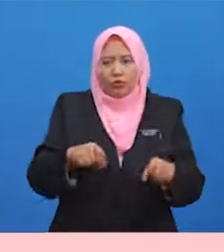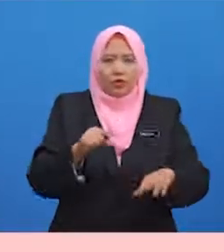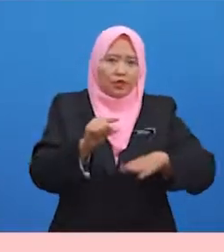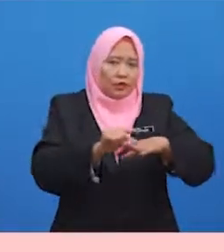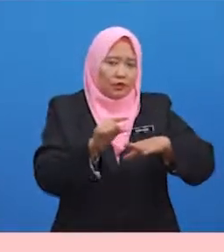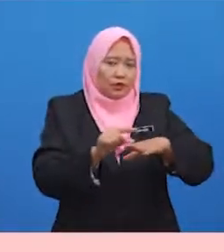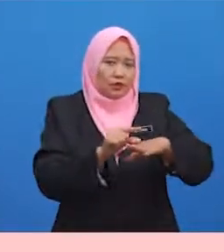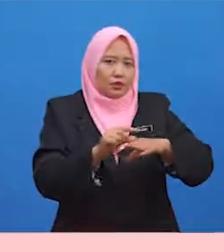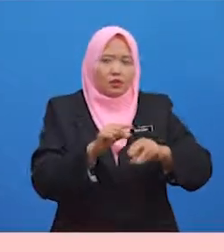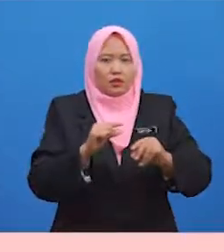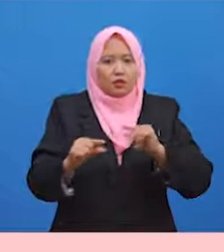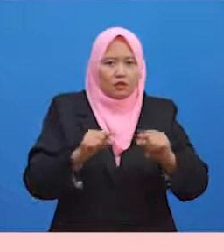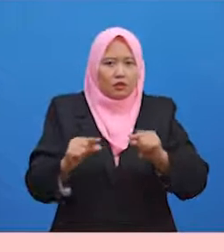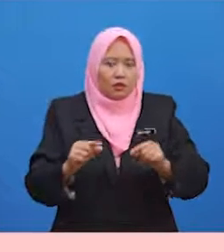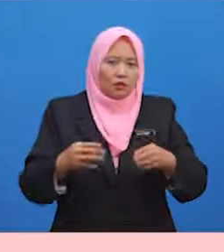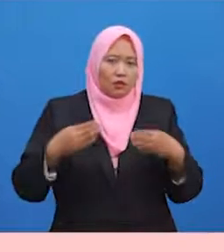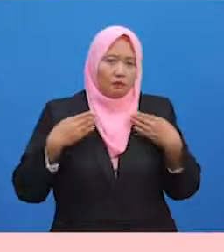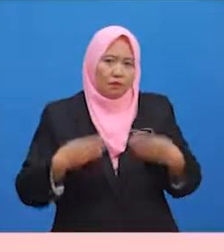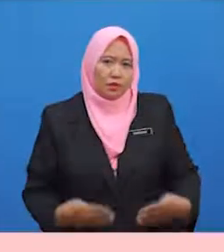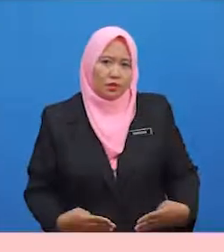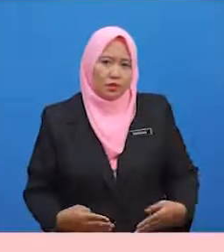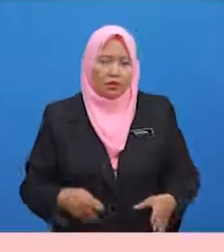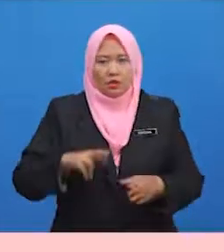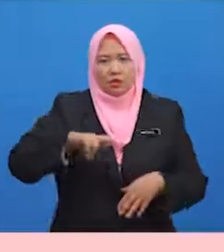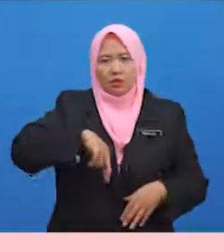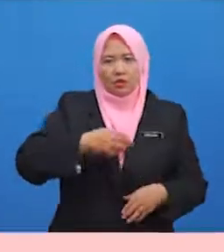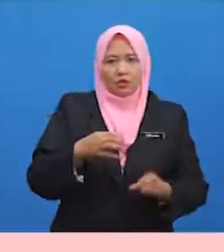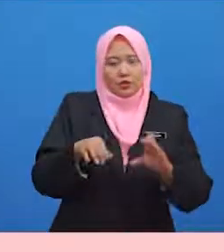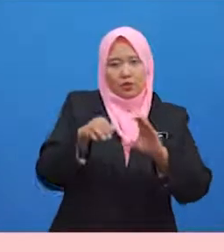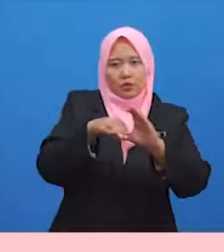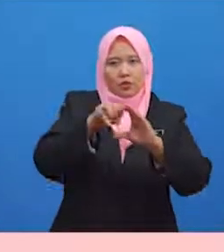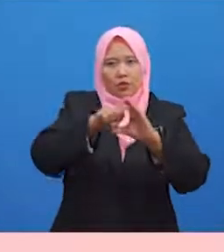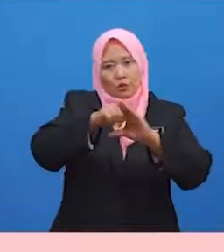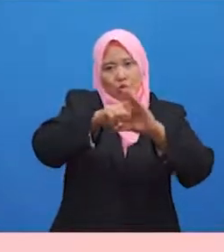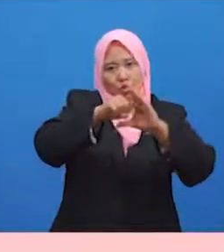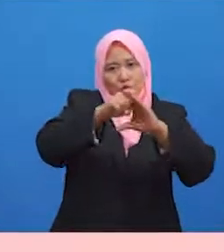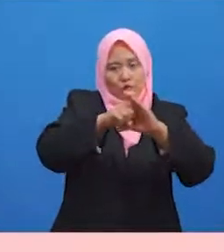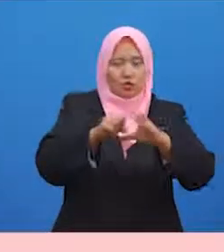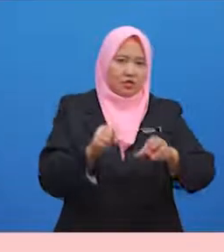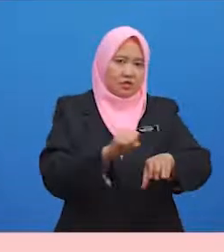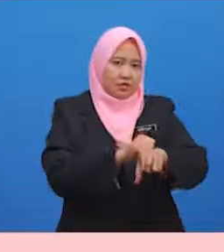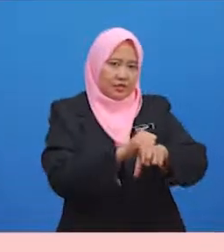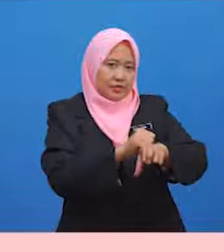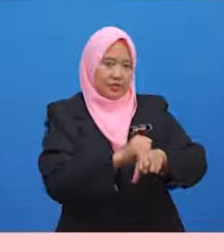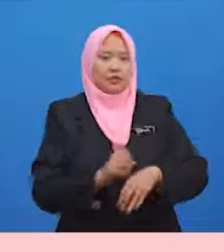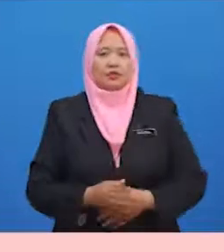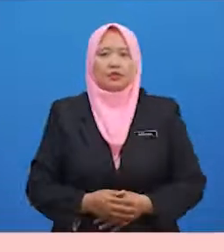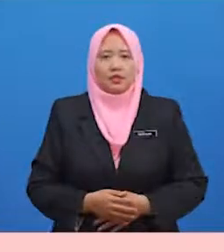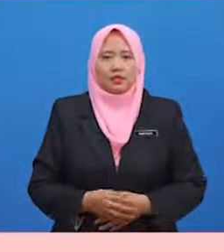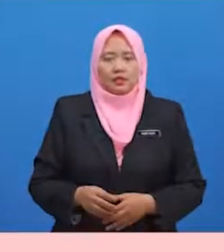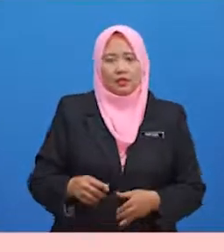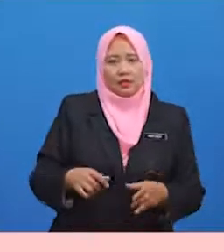anggota badan, rasa longgar pada bahagian sendi atau kelenturan sendi berlebihan.